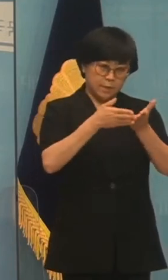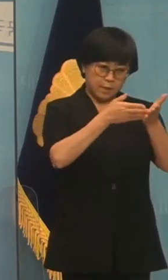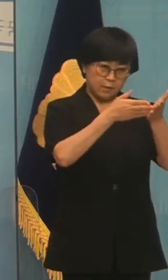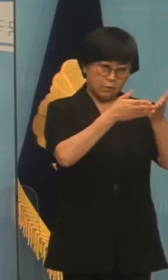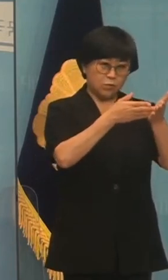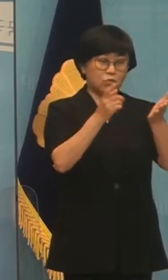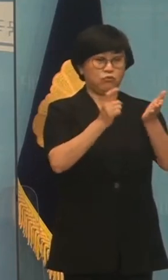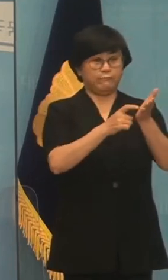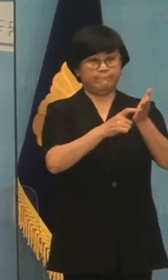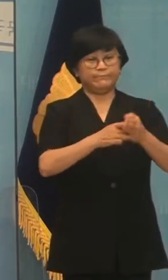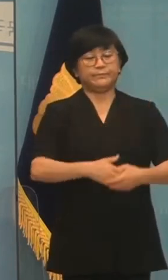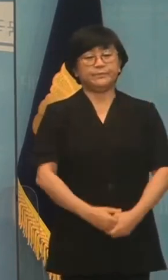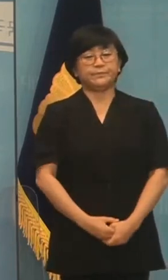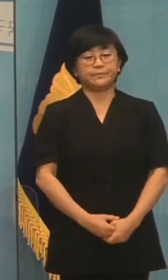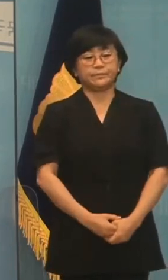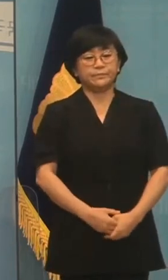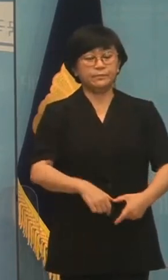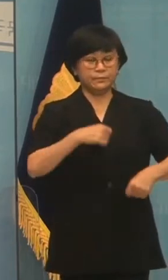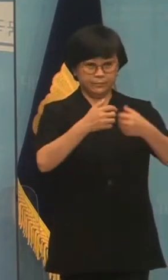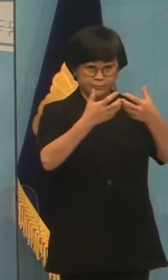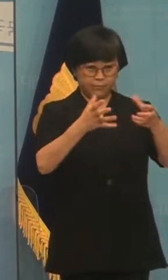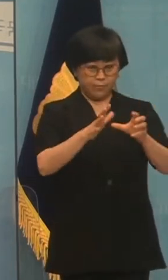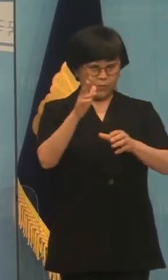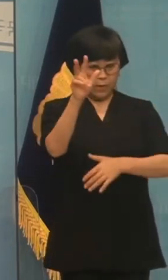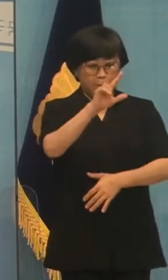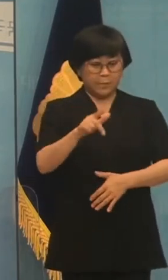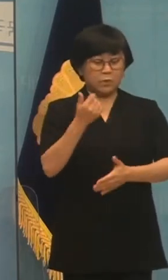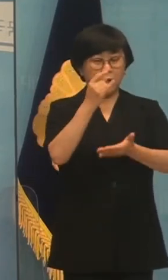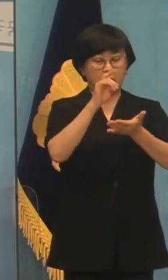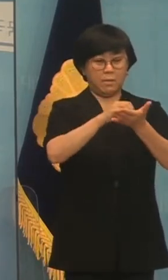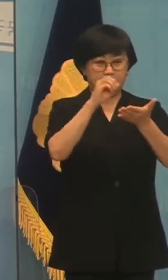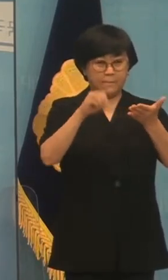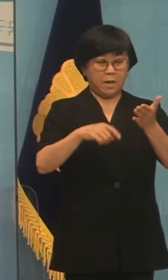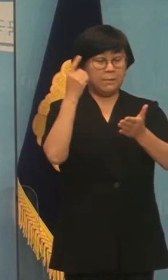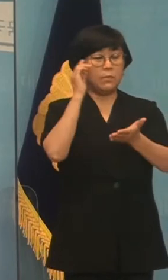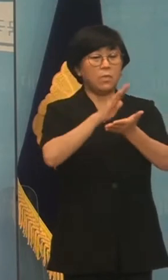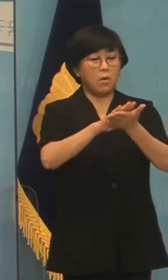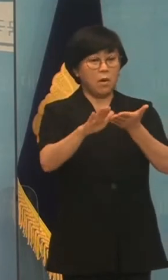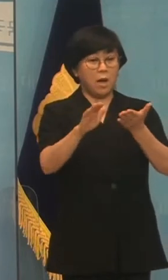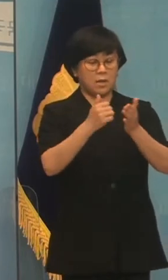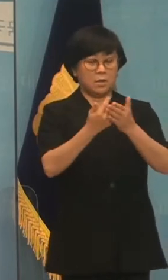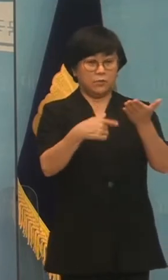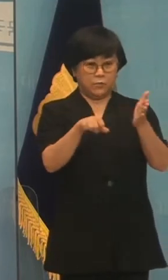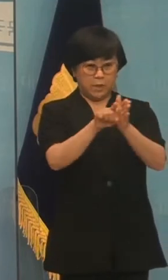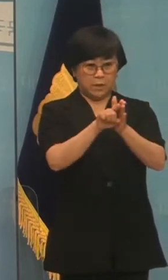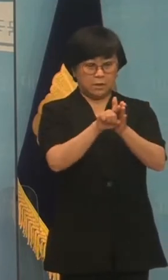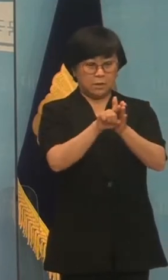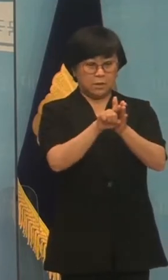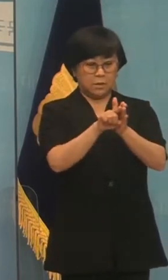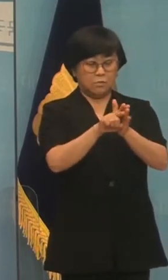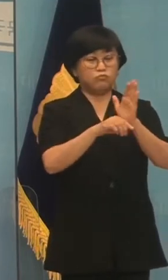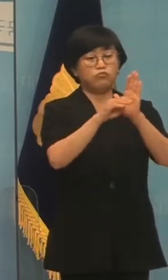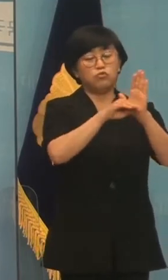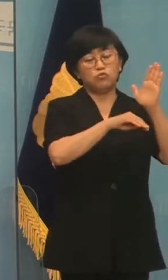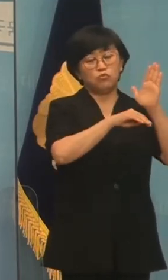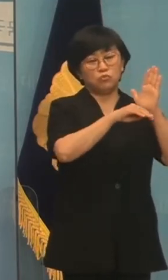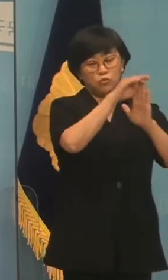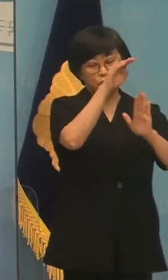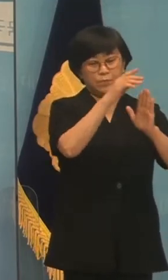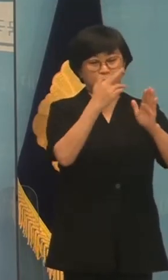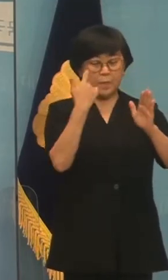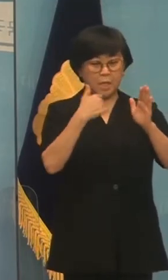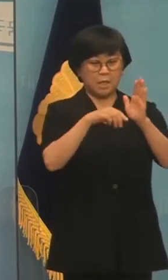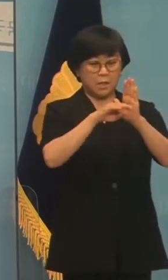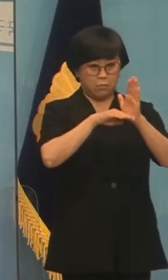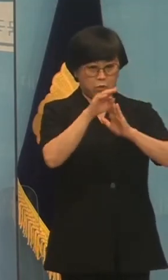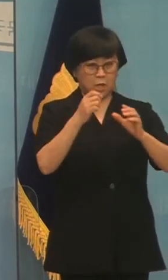제안하고 촉구합니다. 정의당은 한반도 비핵화와 평화체제가 정착될 수 있도록 북미관계, 남북관계 개선을